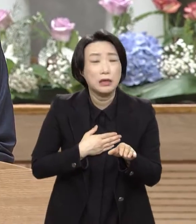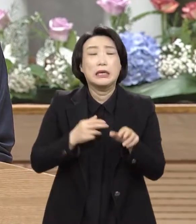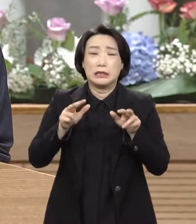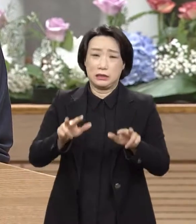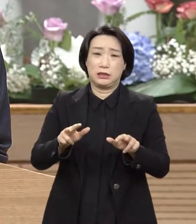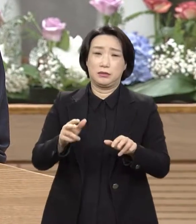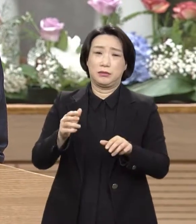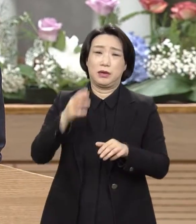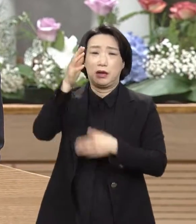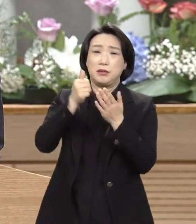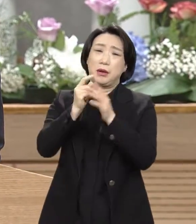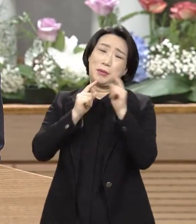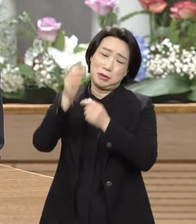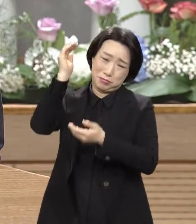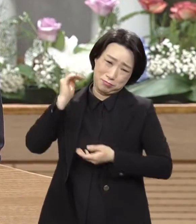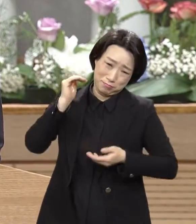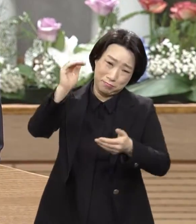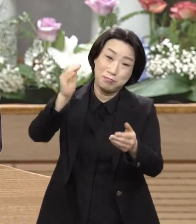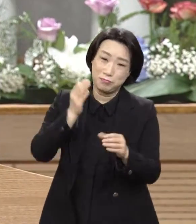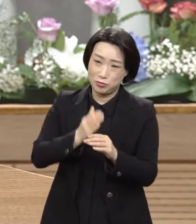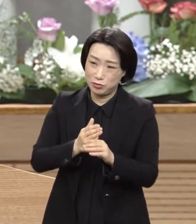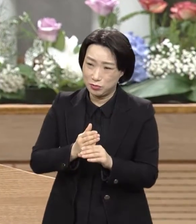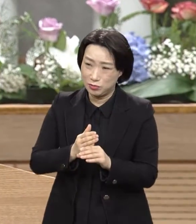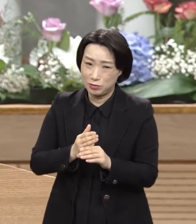지금 말씀하고 계십니다.